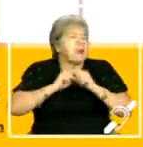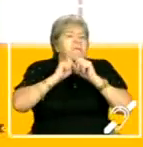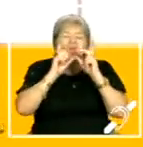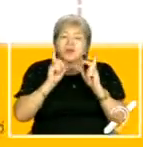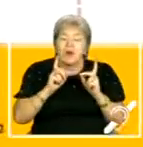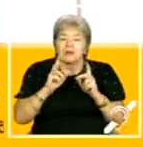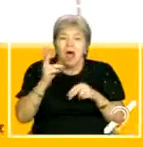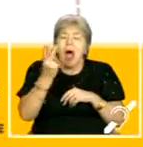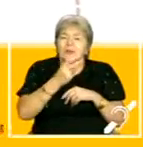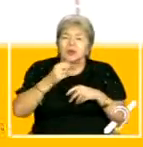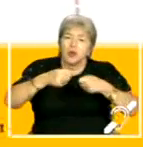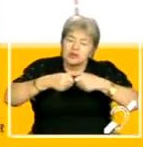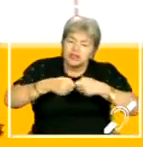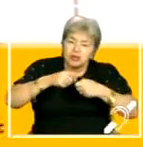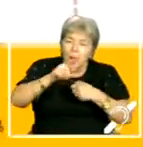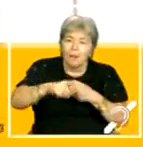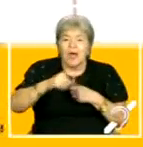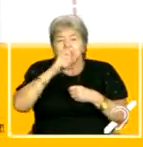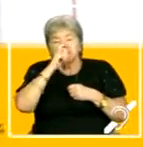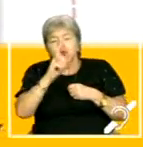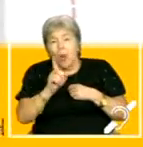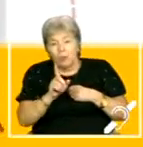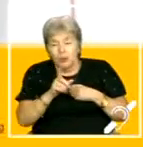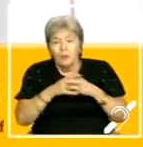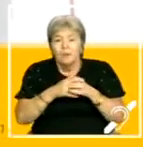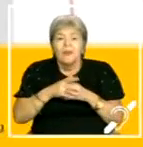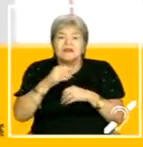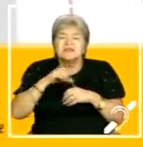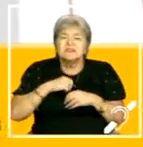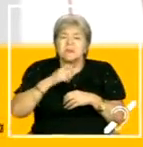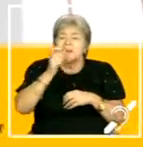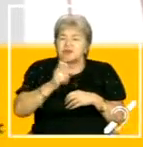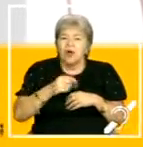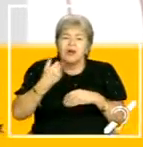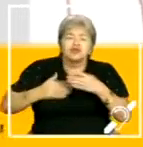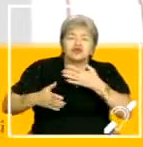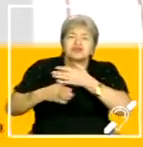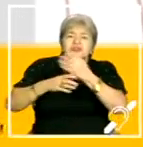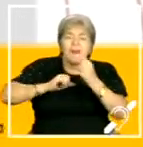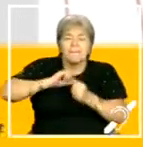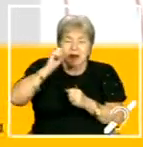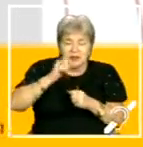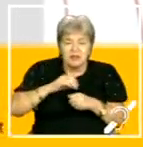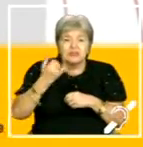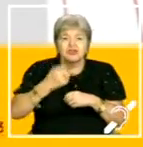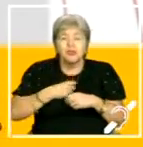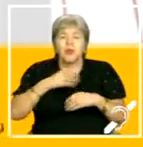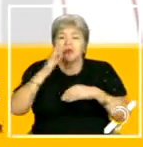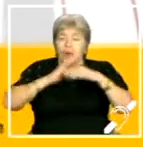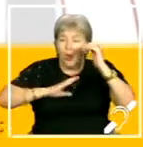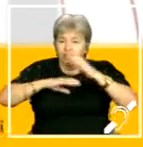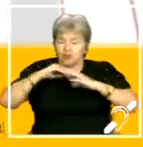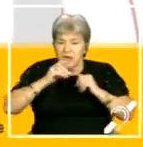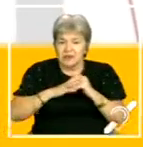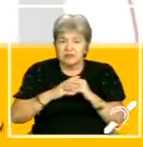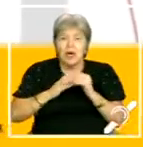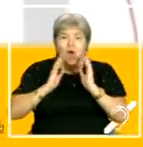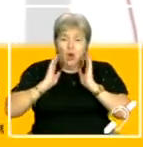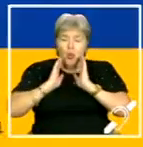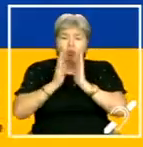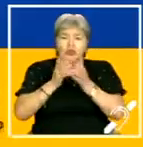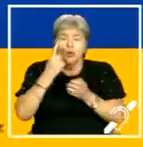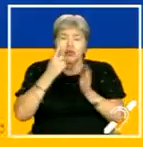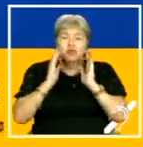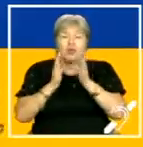doamna Lasconi și domnul Dominic Friț sunt oameni care au avut și susținerea partidului și oameni care pot construi, iată, o direcție pentru